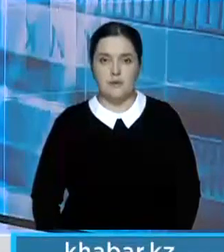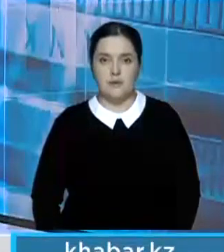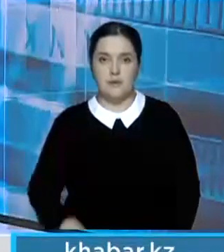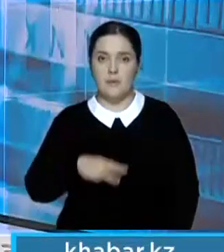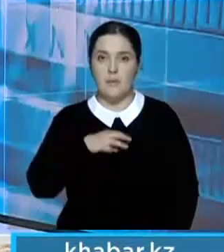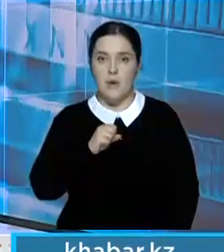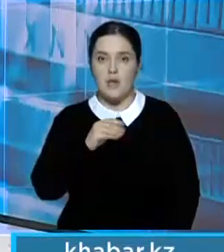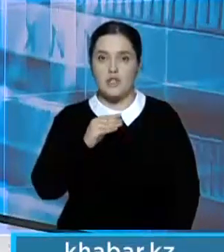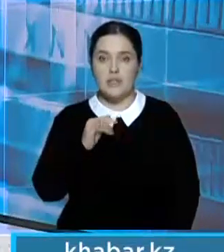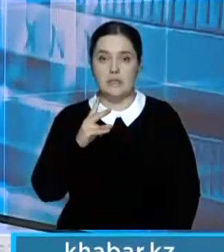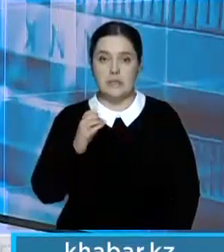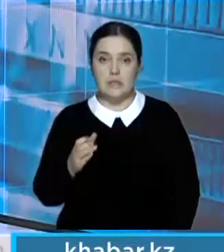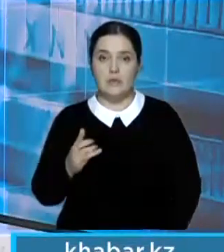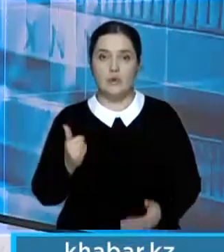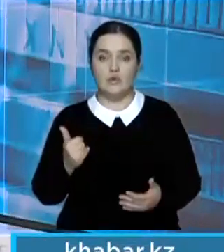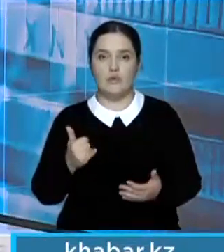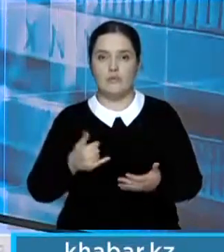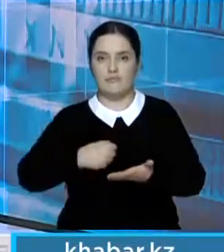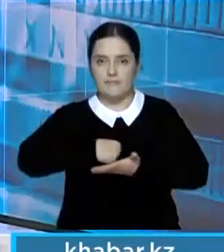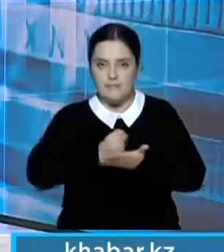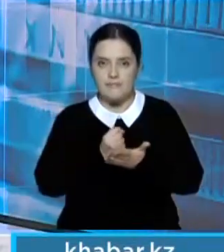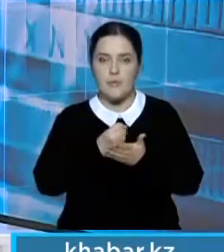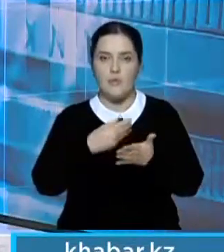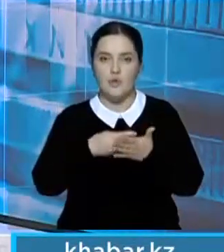Продолжаем выпуск. Мажилис сегодня принял бюджет на